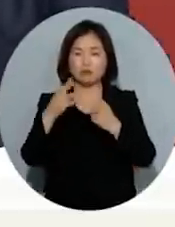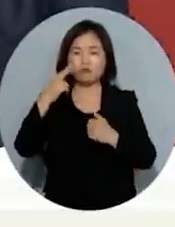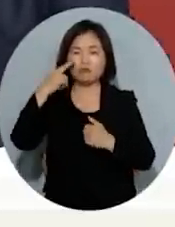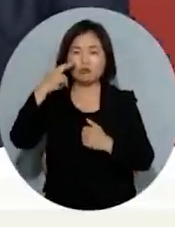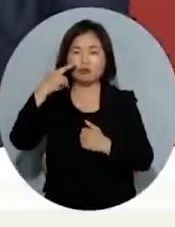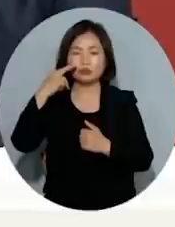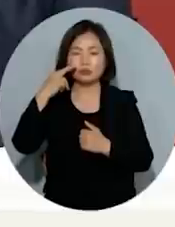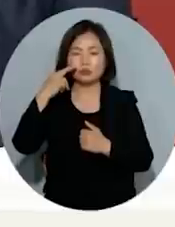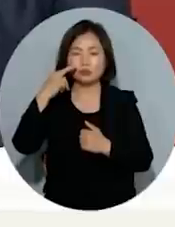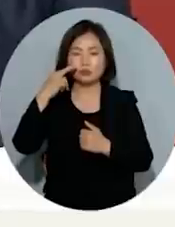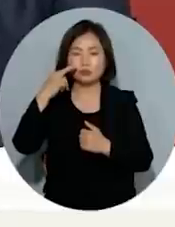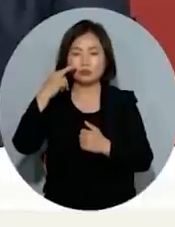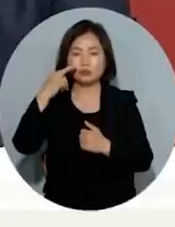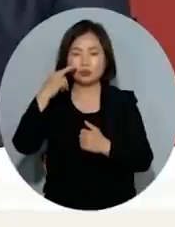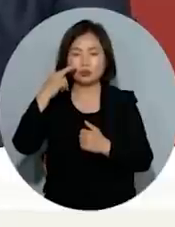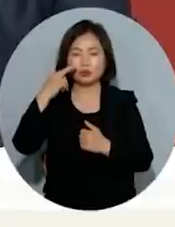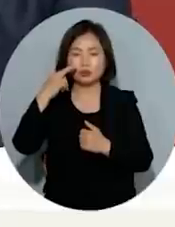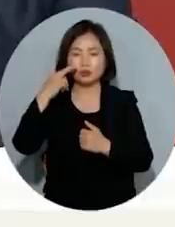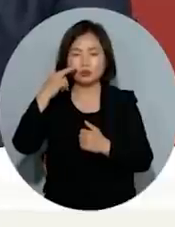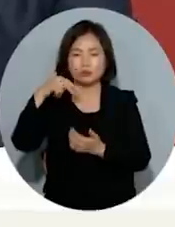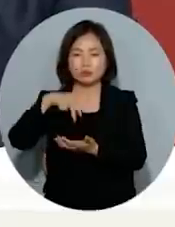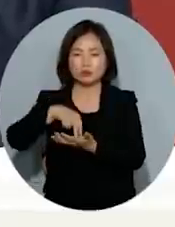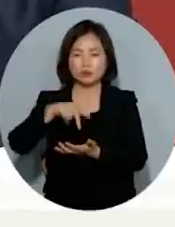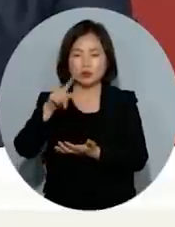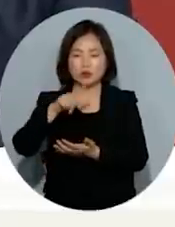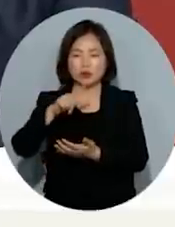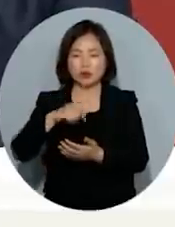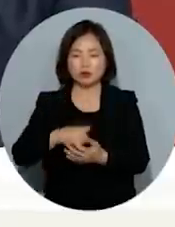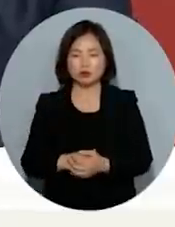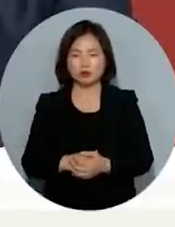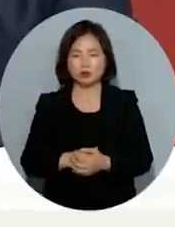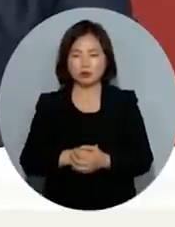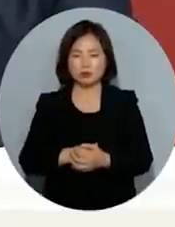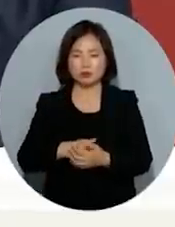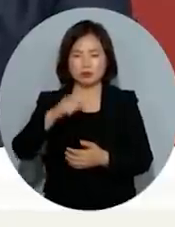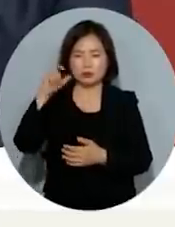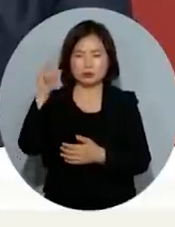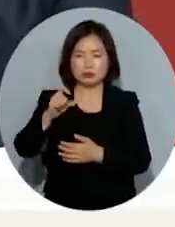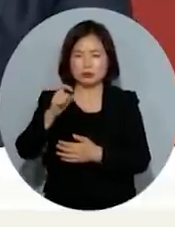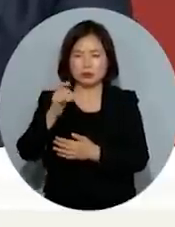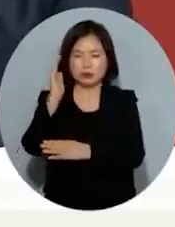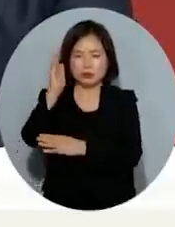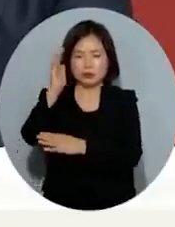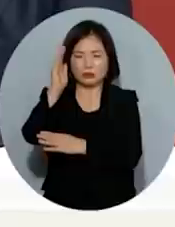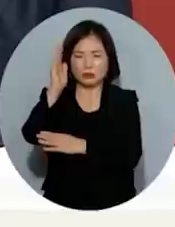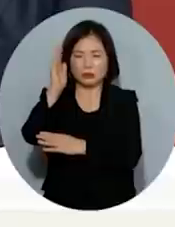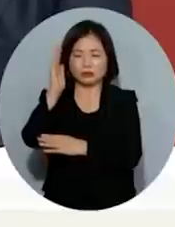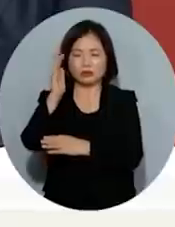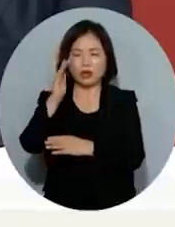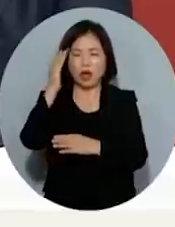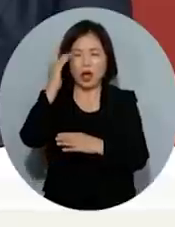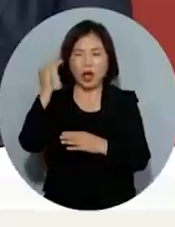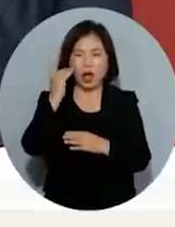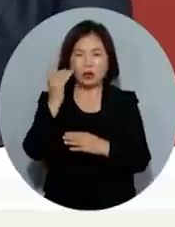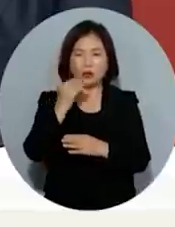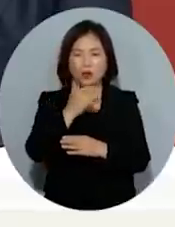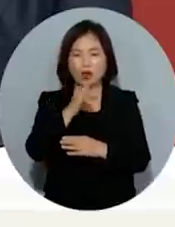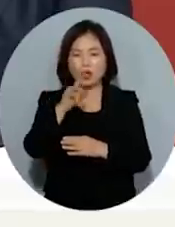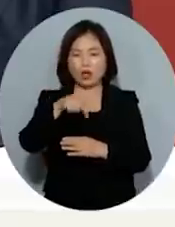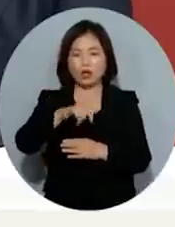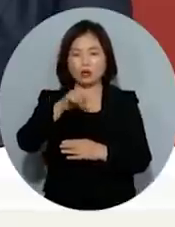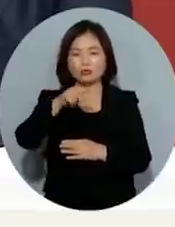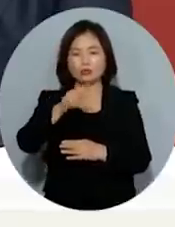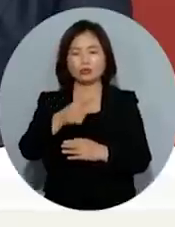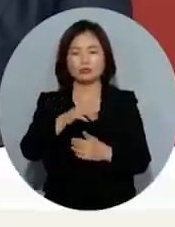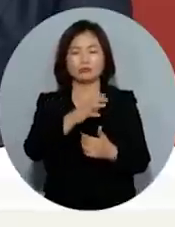미국에서 아주 강경한 그런 주장들이 나왔어요. 한국의 핵우산을 거두자는